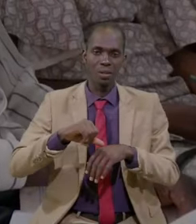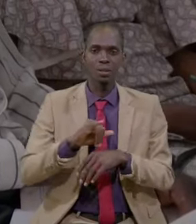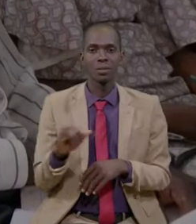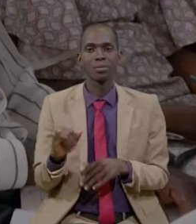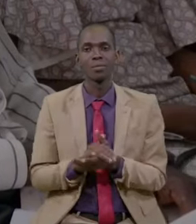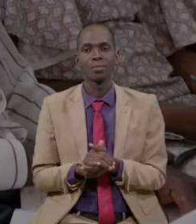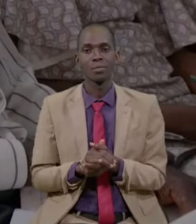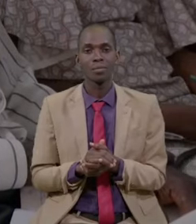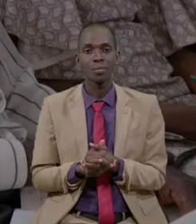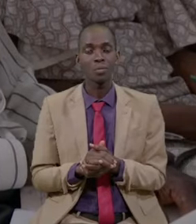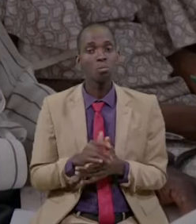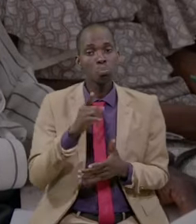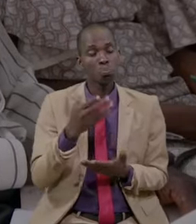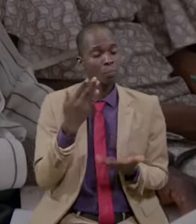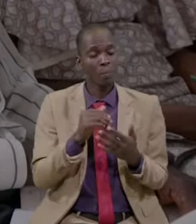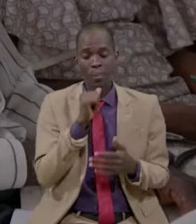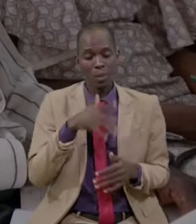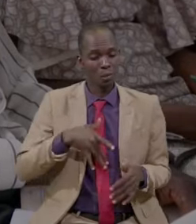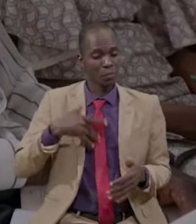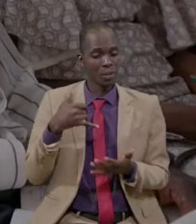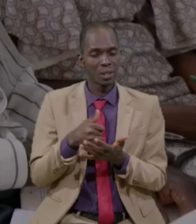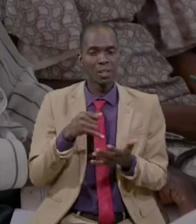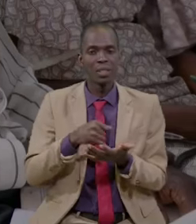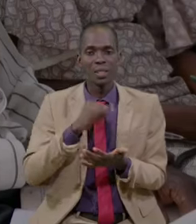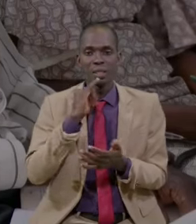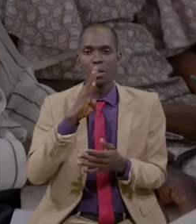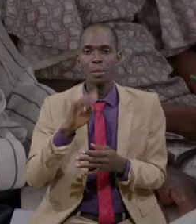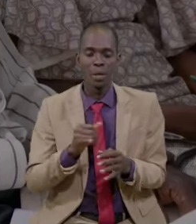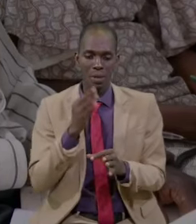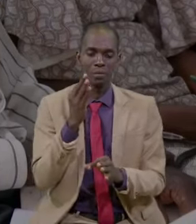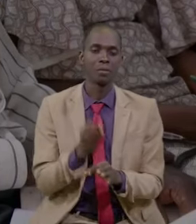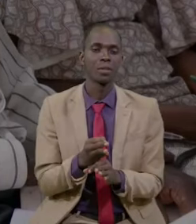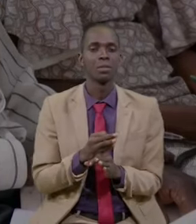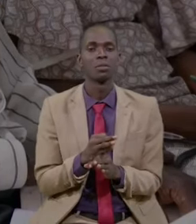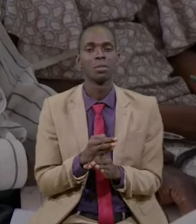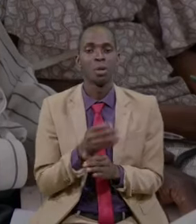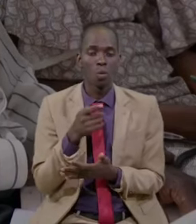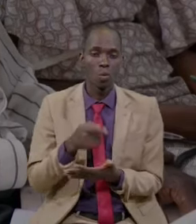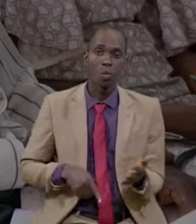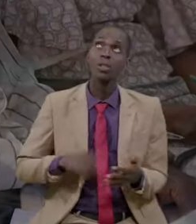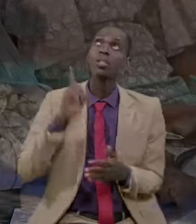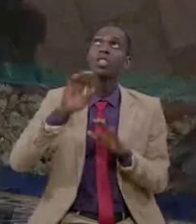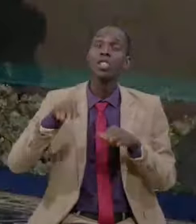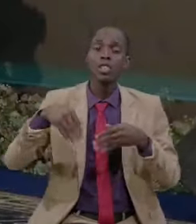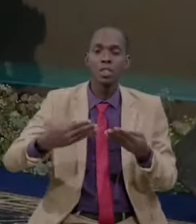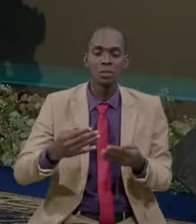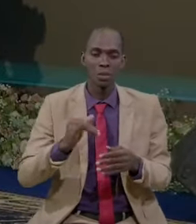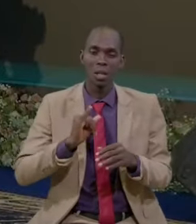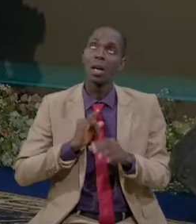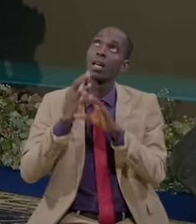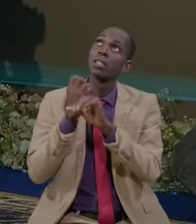Vous pouvez ne pas le sentir, mais c'est pas la foi. Ce qu'il donne, je reçois. Ce que je